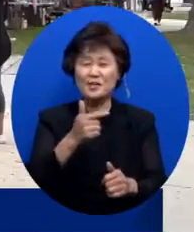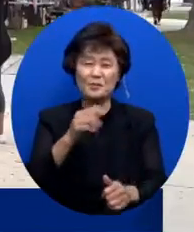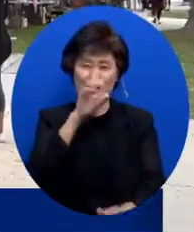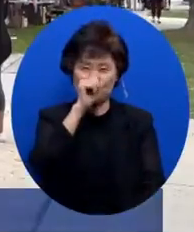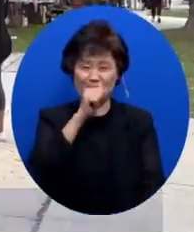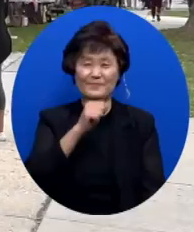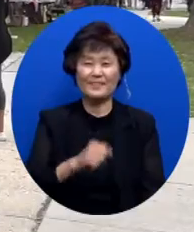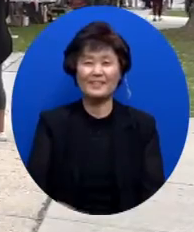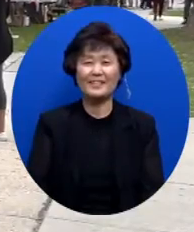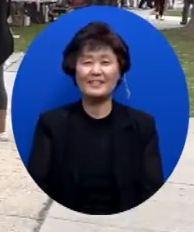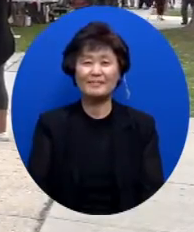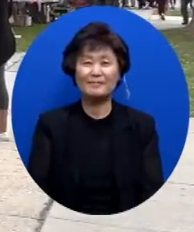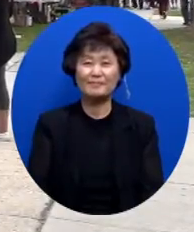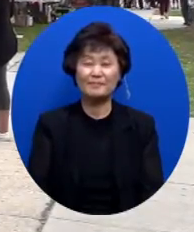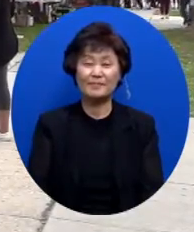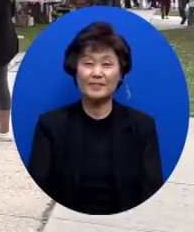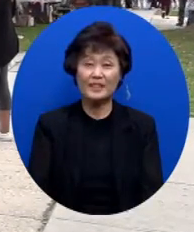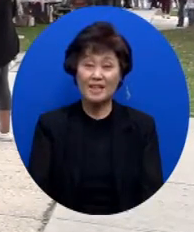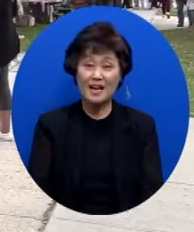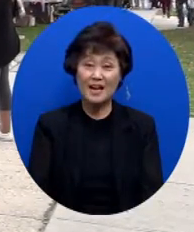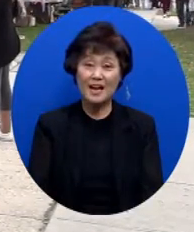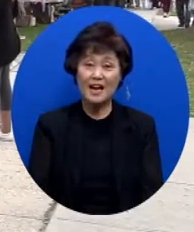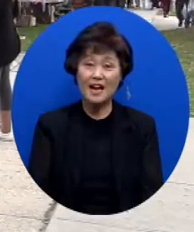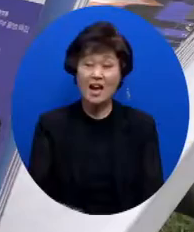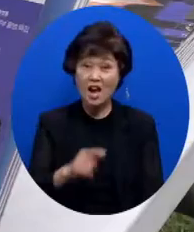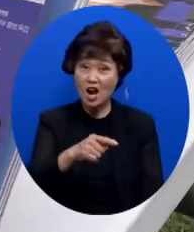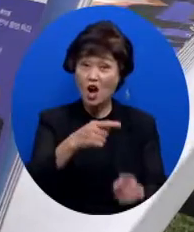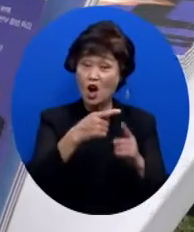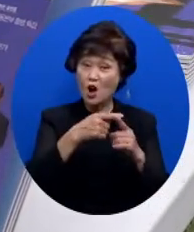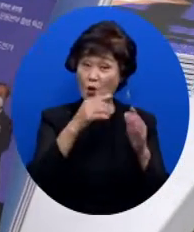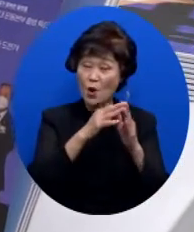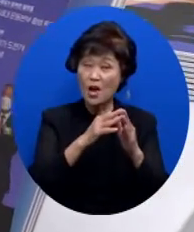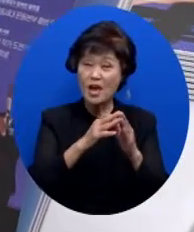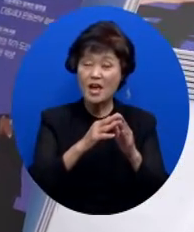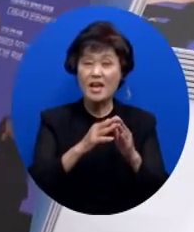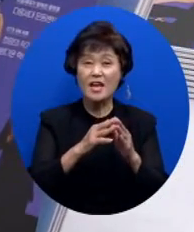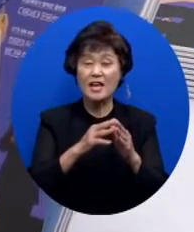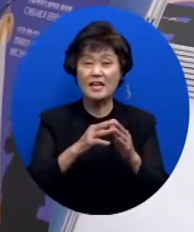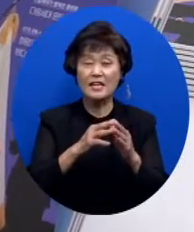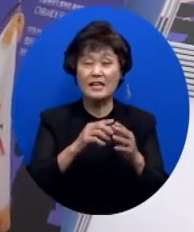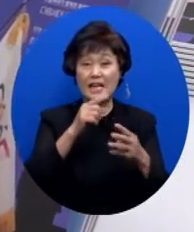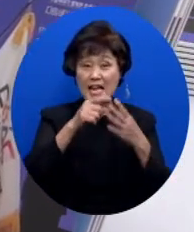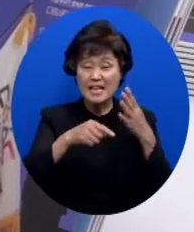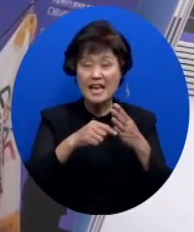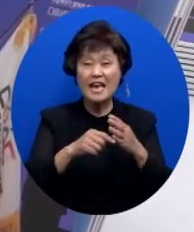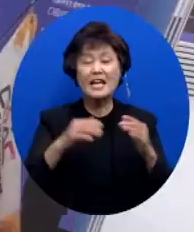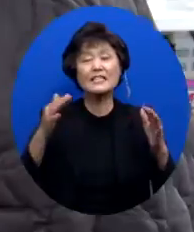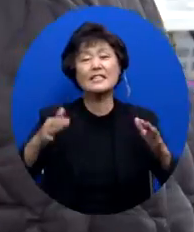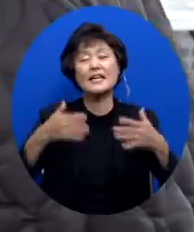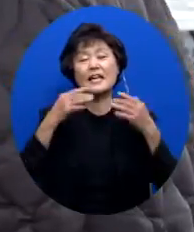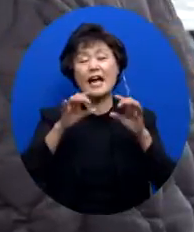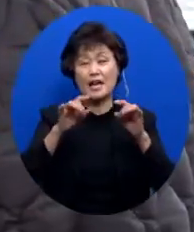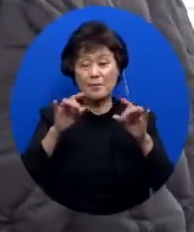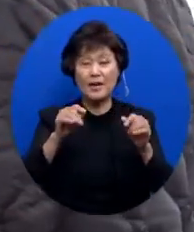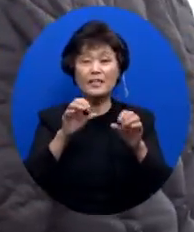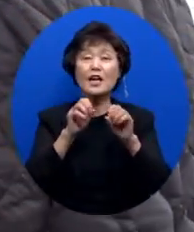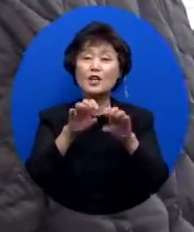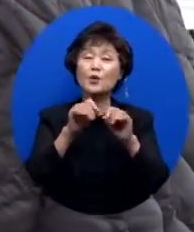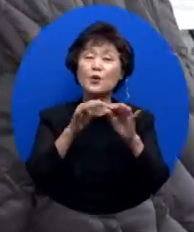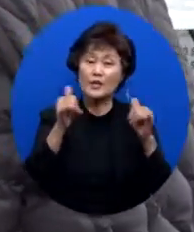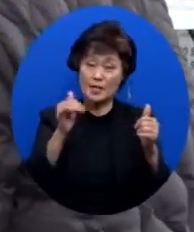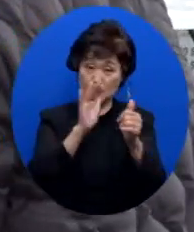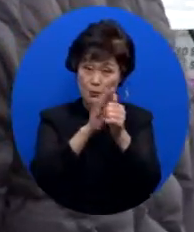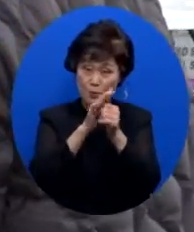됐습니다. 뉴욕 주나목 교회는 매년 가을마다 지역사회와 선교지를 돕기 위한 바자회를 이어오고